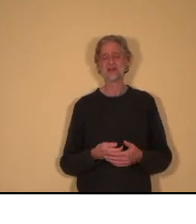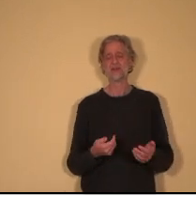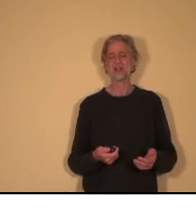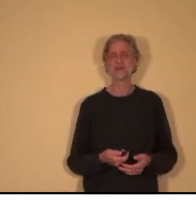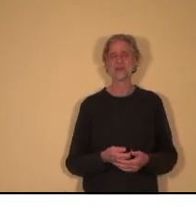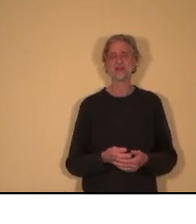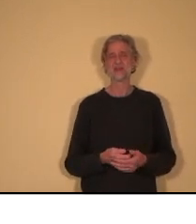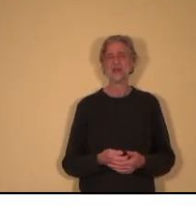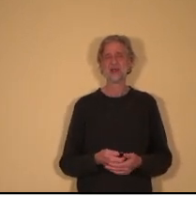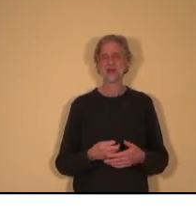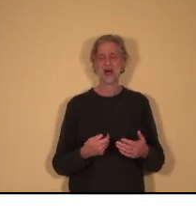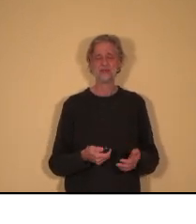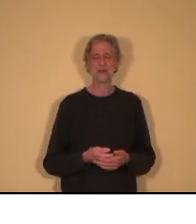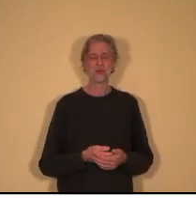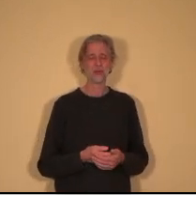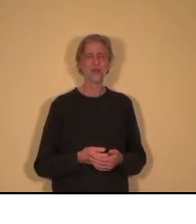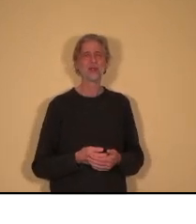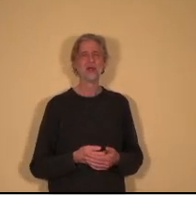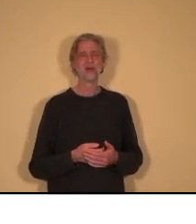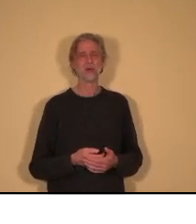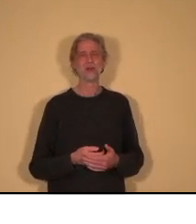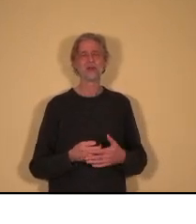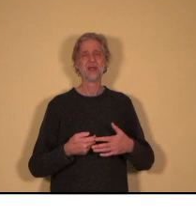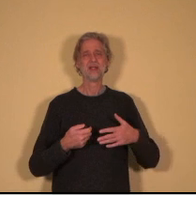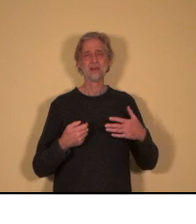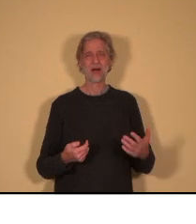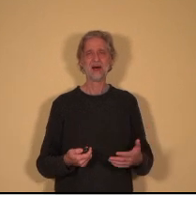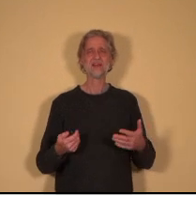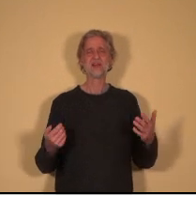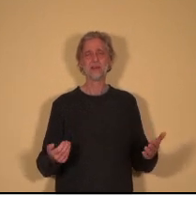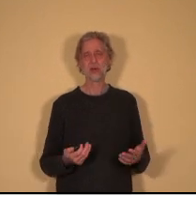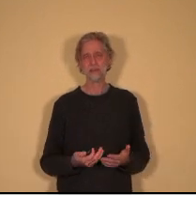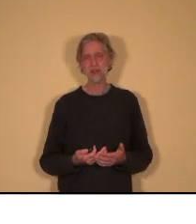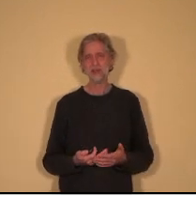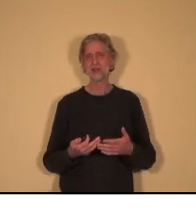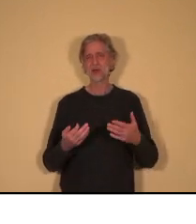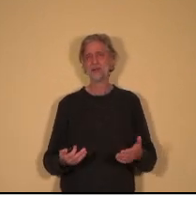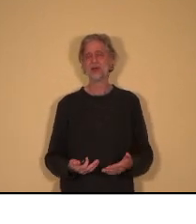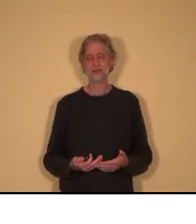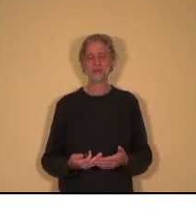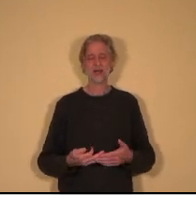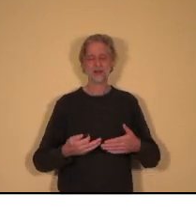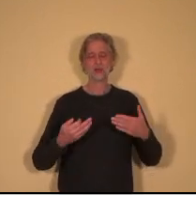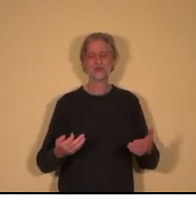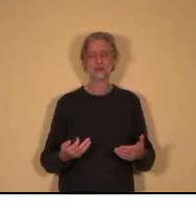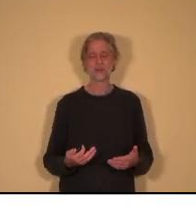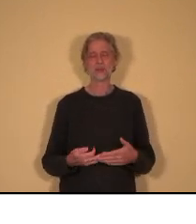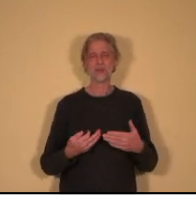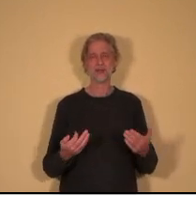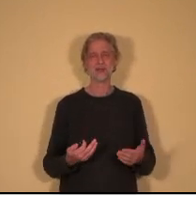des Kreislaufwirtschaftsgesetzes ist ein Abfallprodukt und die Basis der Pyramide zur Abfallvermeidung